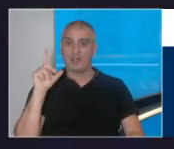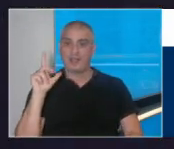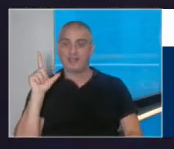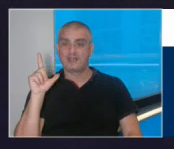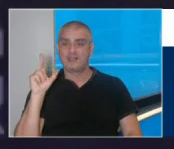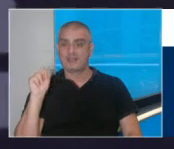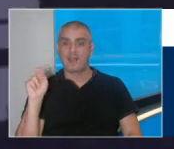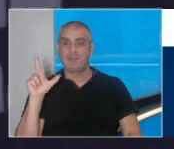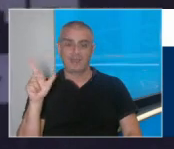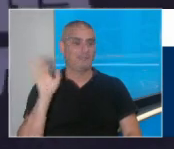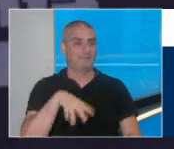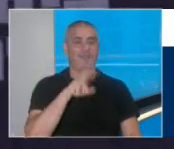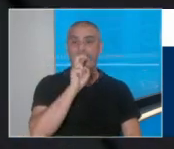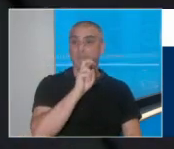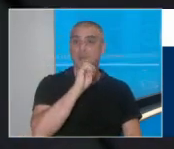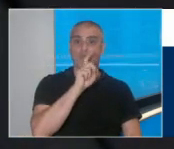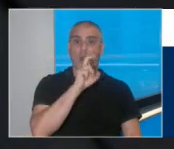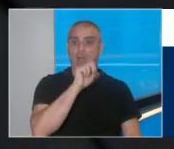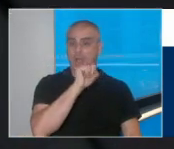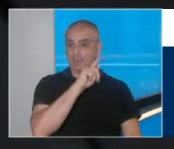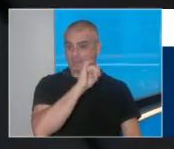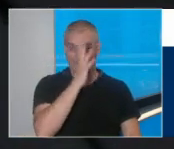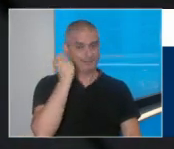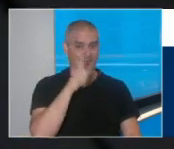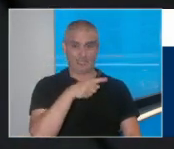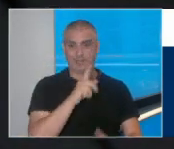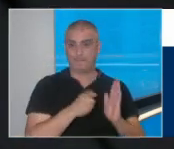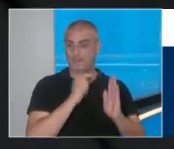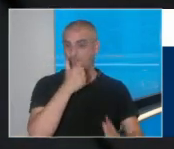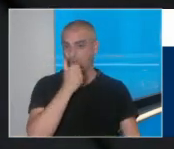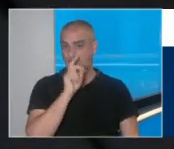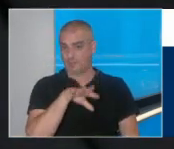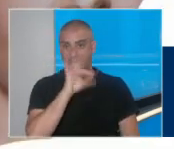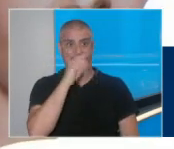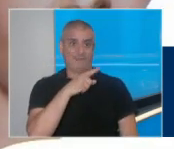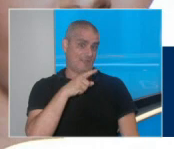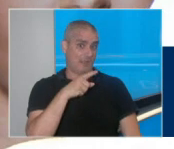לבין אמילי מואטי. אמילי מואטי הייתה, צריך להגיד, בפעם הראשונה לבחירה